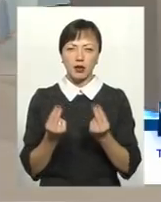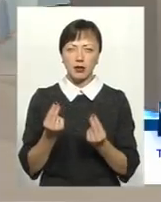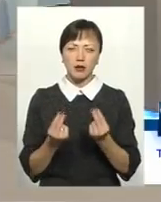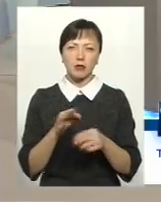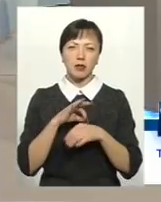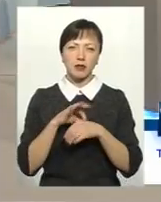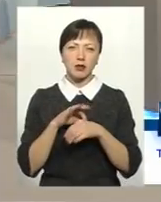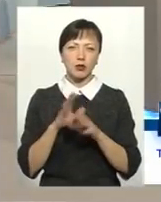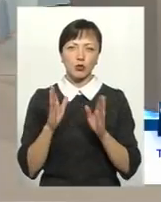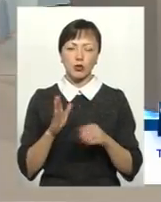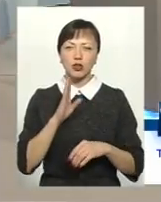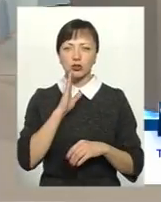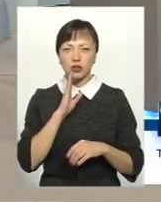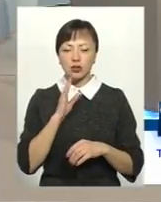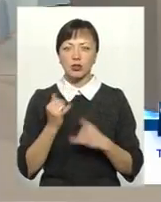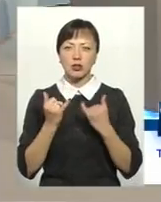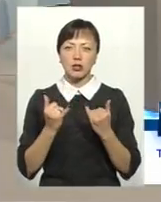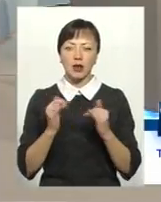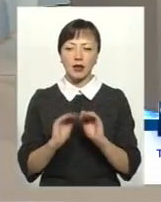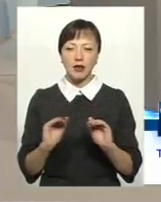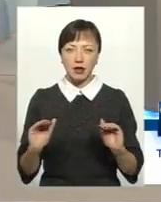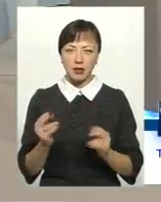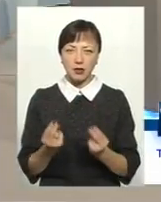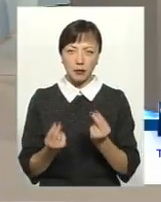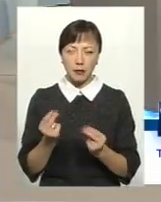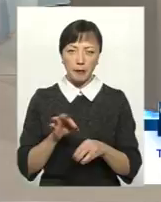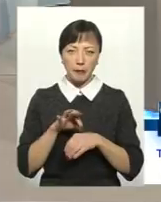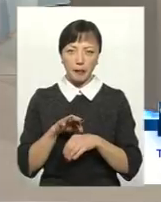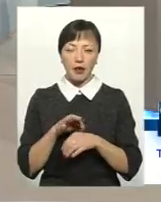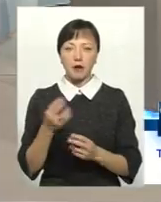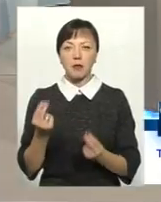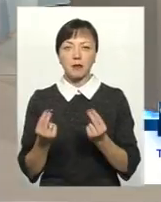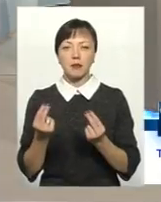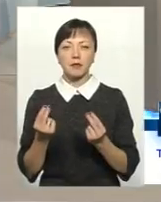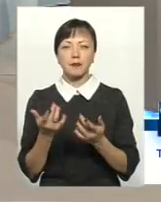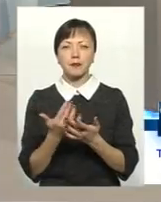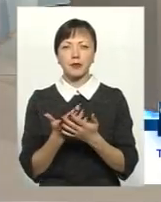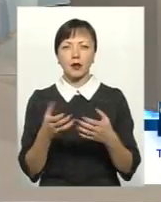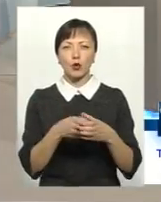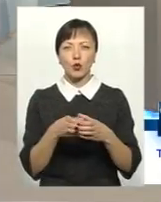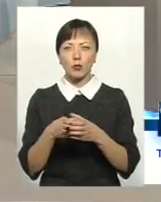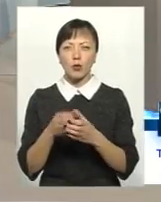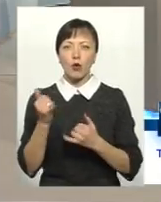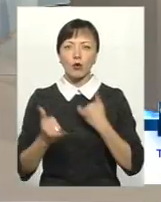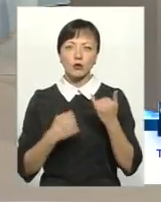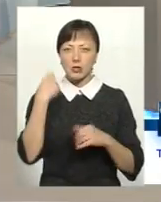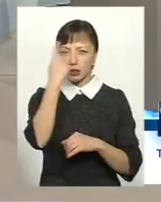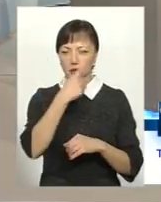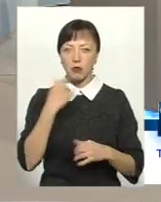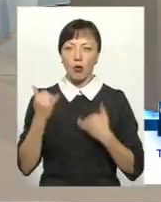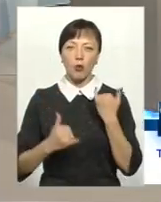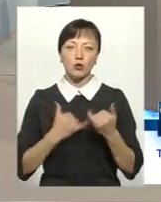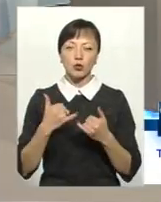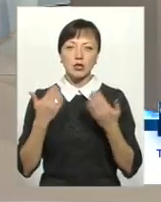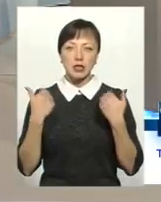игры проводились не только для женщин, для деток проводились игры. Проводились группы по уходу за лицом, по уходу за телом,